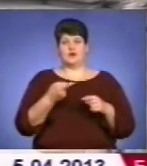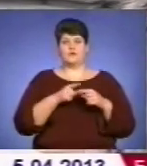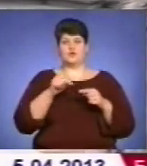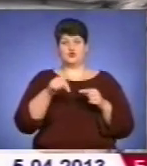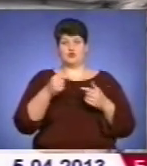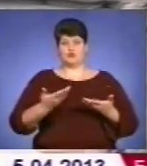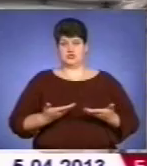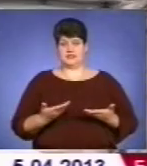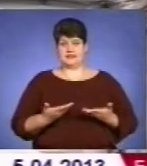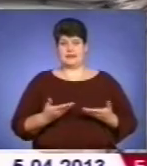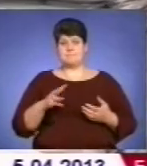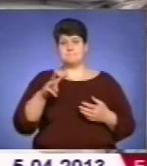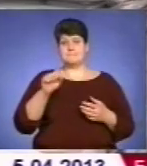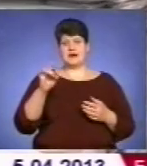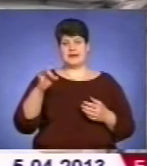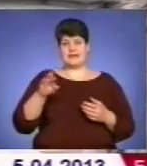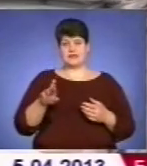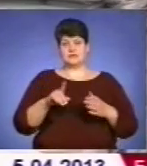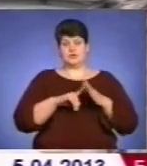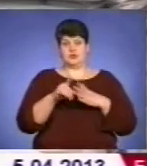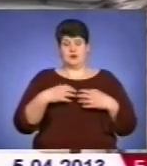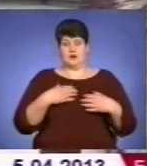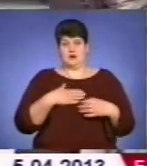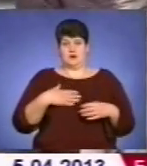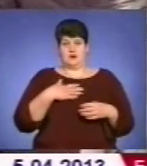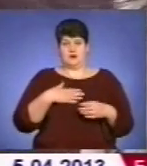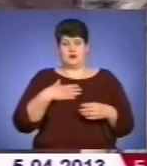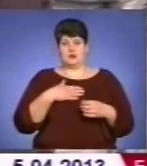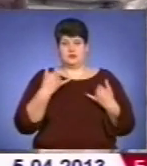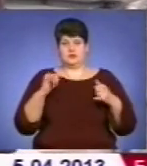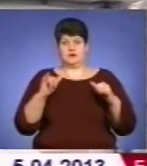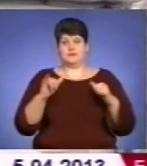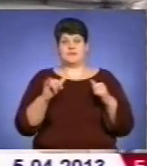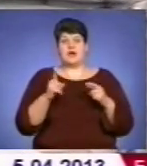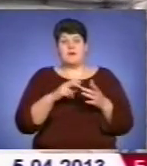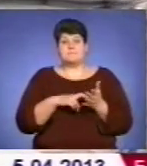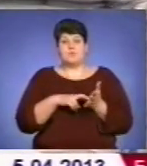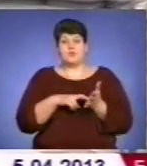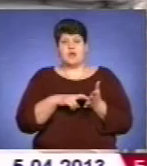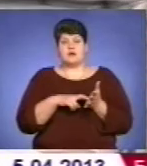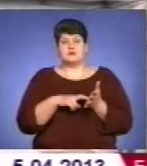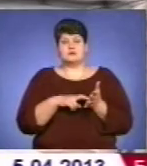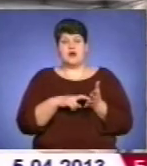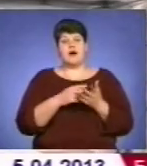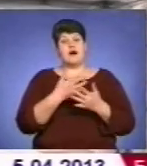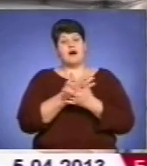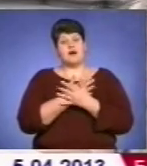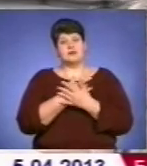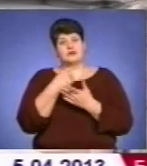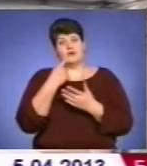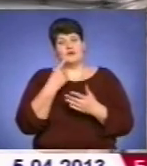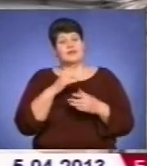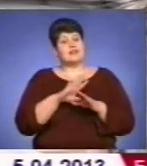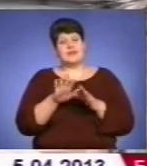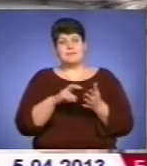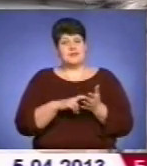Марія спочатку, дивимося, стривожилася так цією новиною, вона побоялася, але ангел їй відповів: «Не